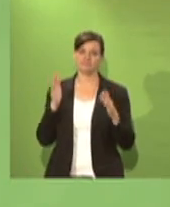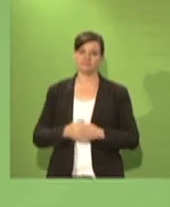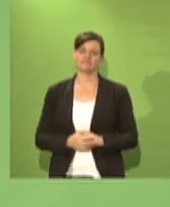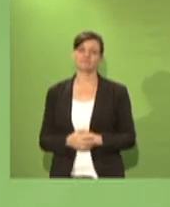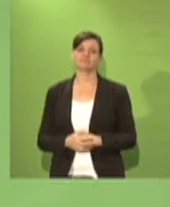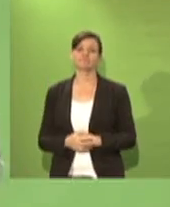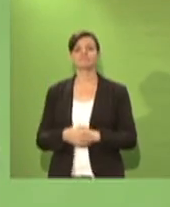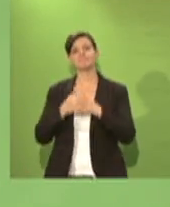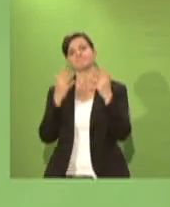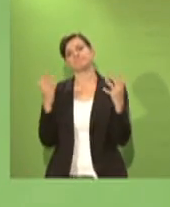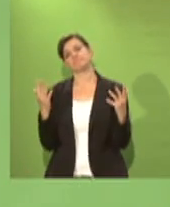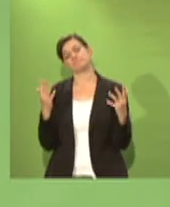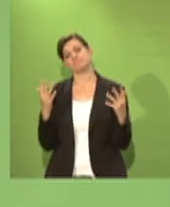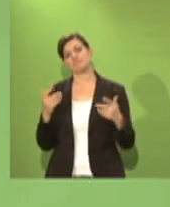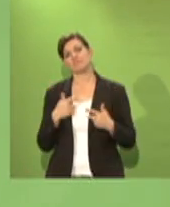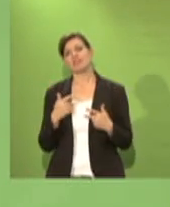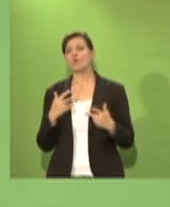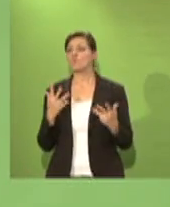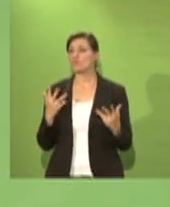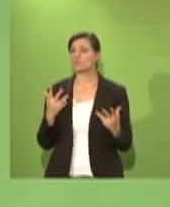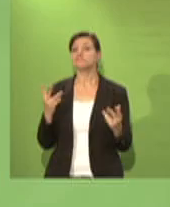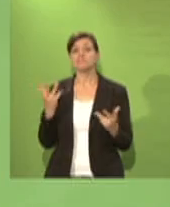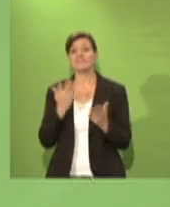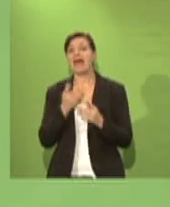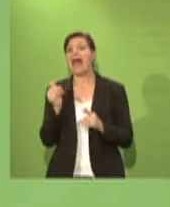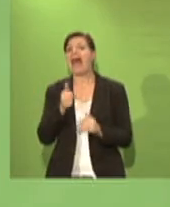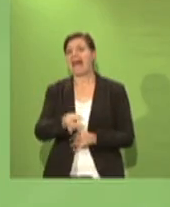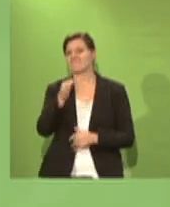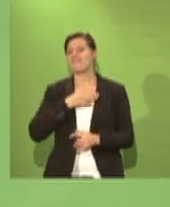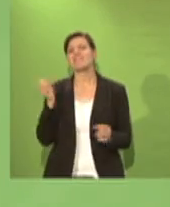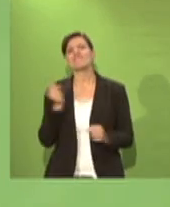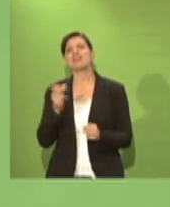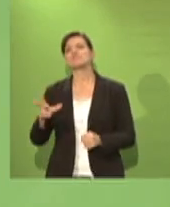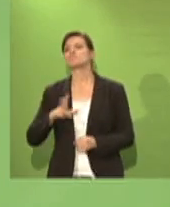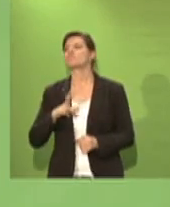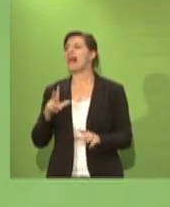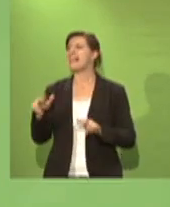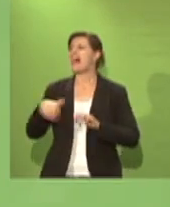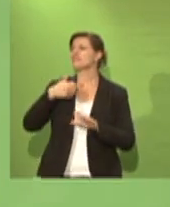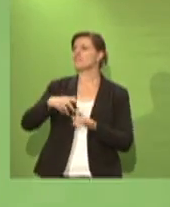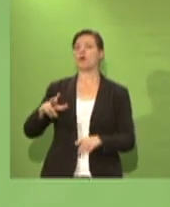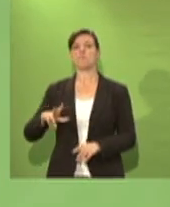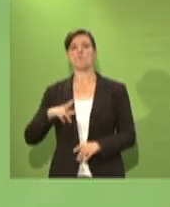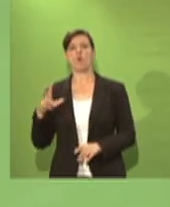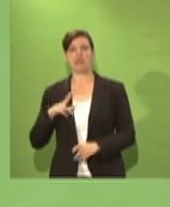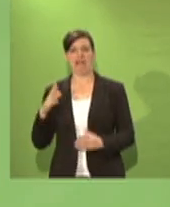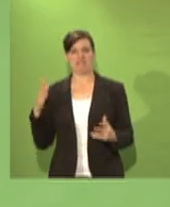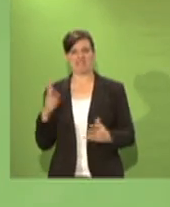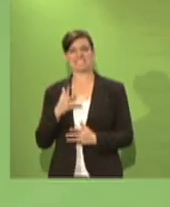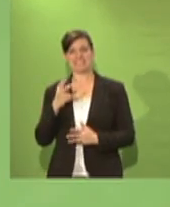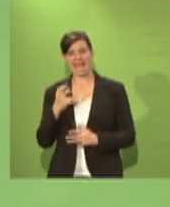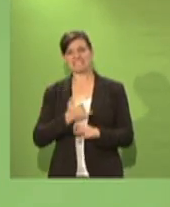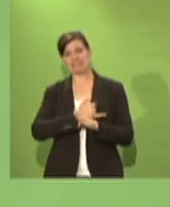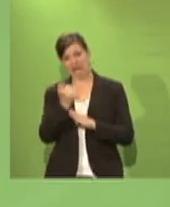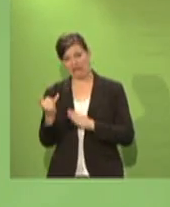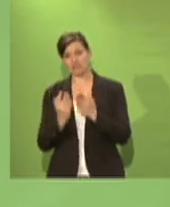Und was bitteschön, wir haben dazu gerade eine große Anfrage gestellt, was bitteschön ist modern an einer Landwirtschaft, die 30 Jahre lang es